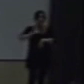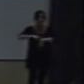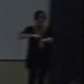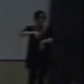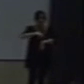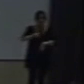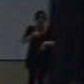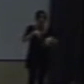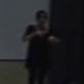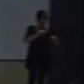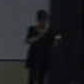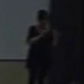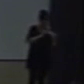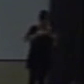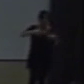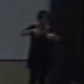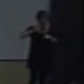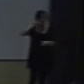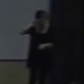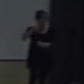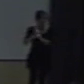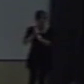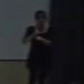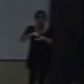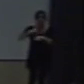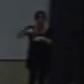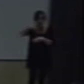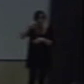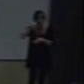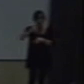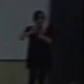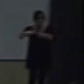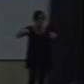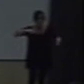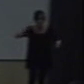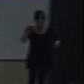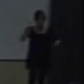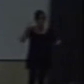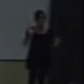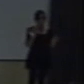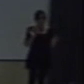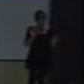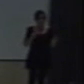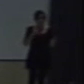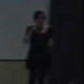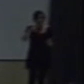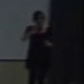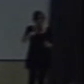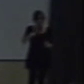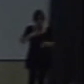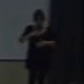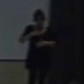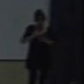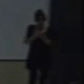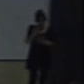formació ni en experiència laboral. I aquest jo crec que és un punt de vista responsable. És a dir, explicar que hi ha un 13%